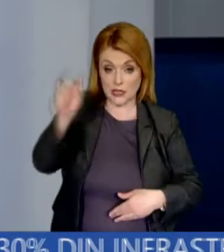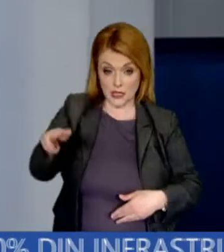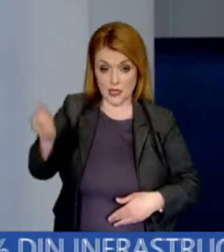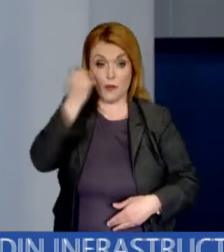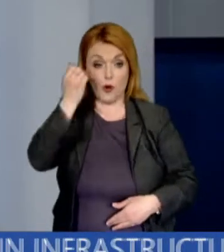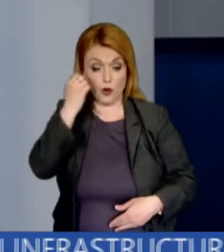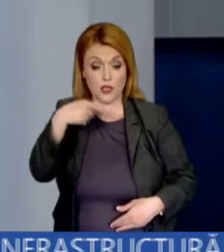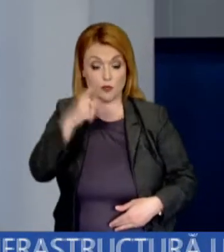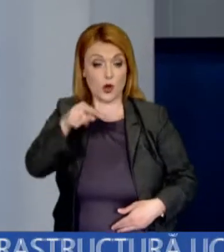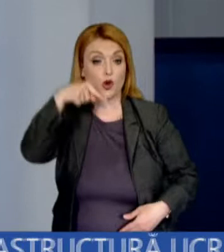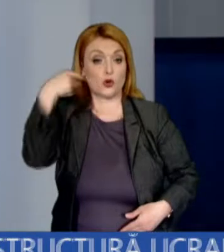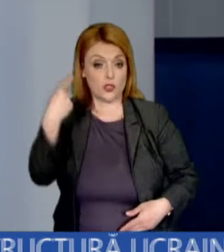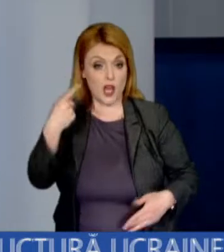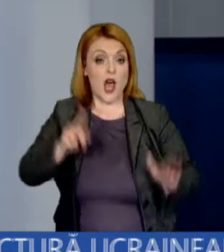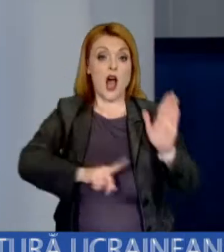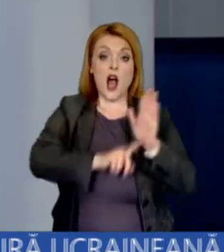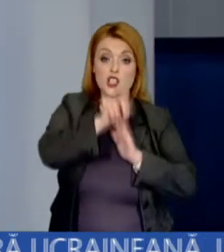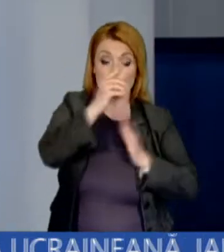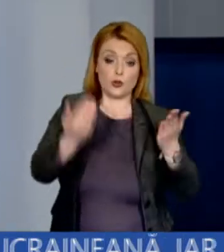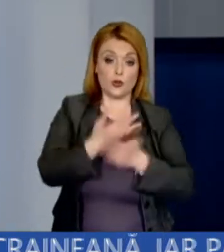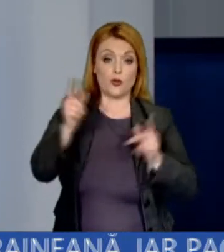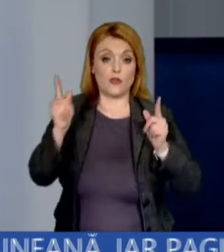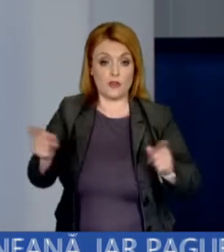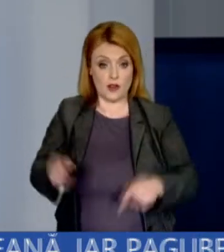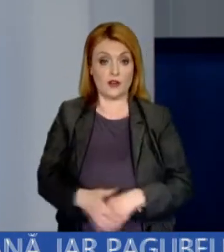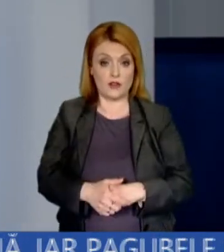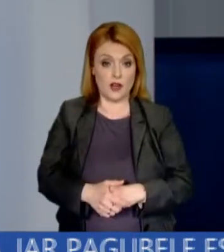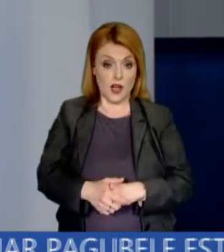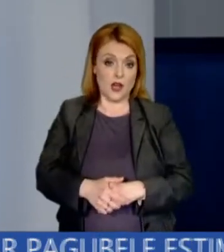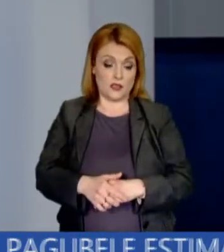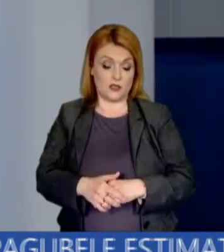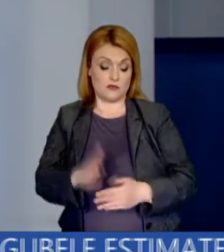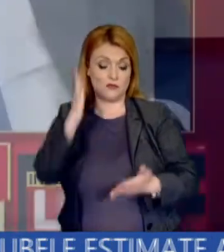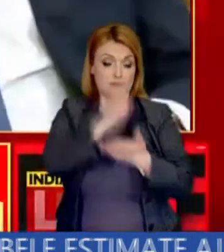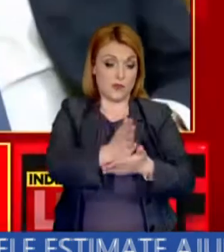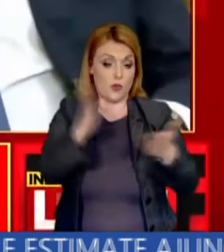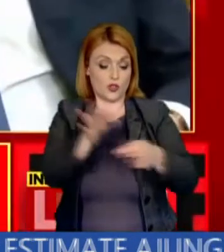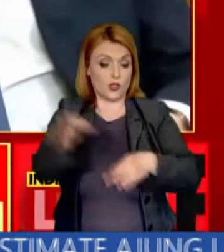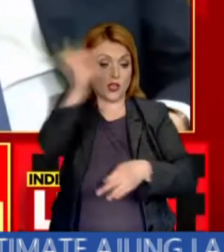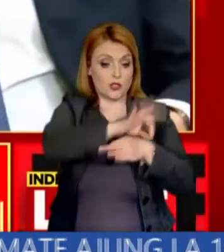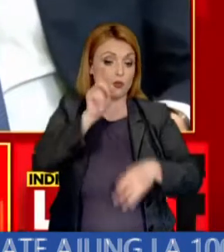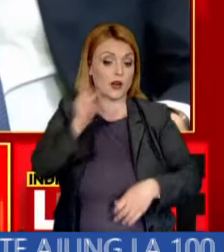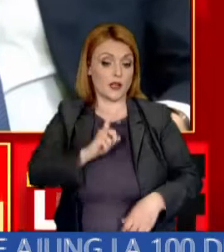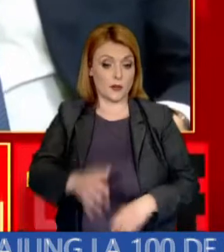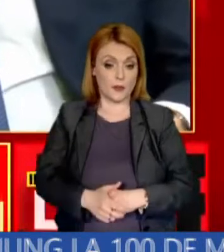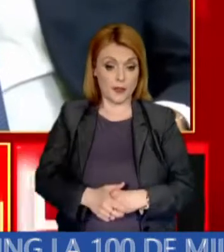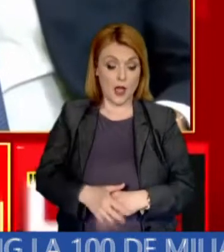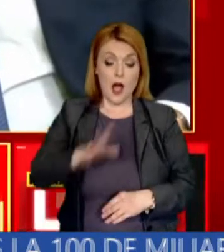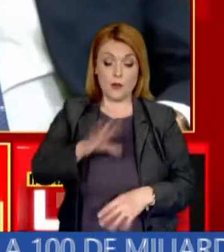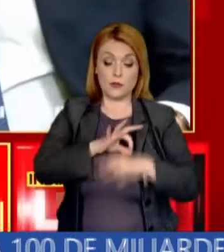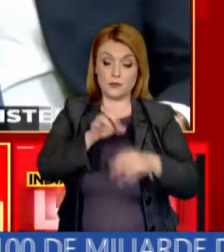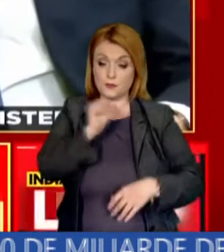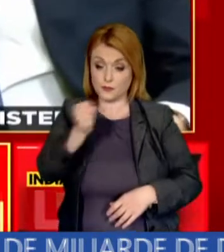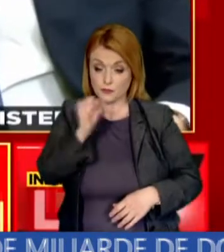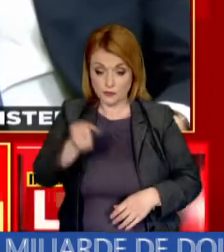au declarat că Rusia a început o fază nouă în ofensiva din estul Ucrainei. Într-un interviu oferit